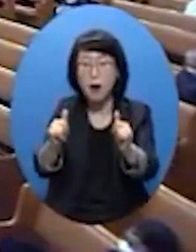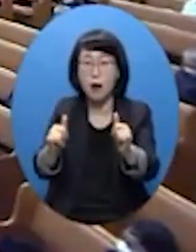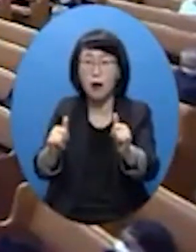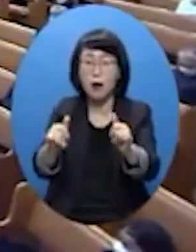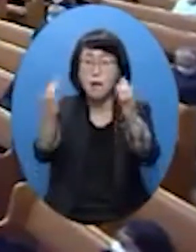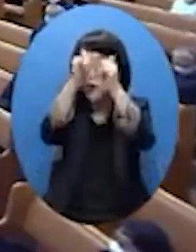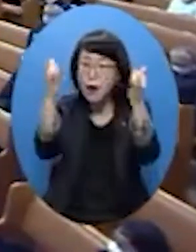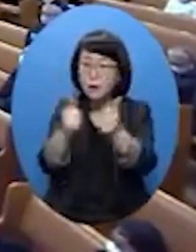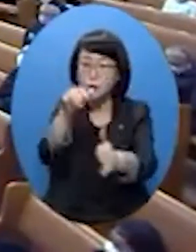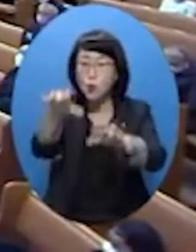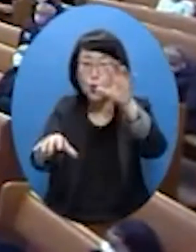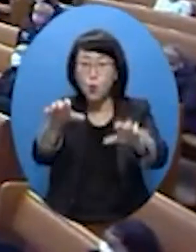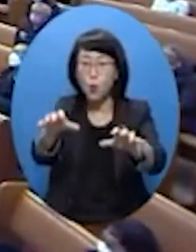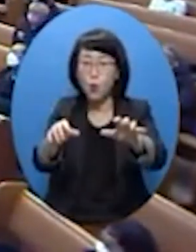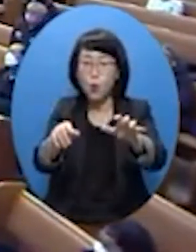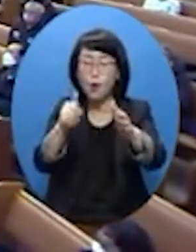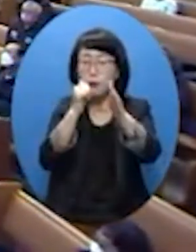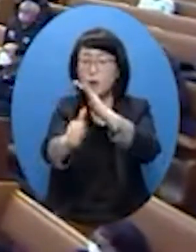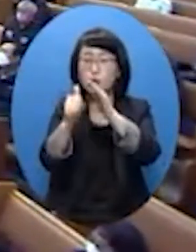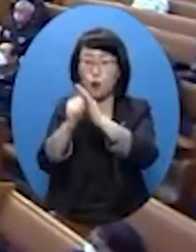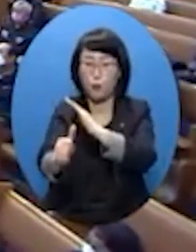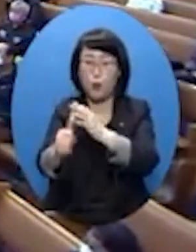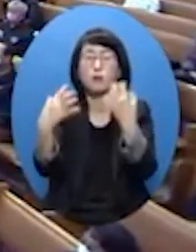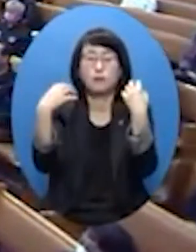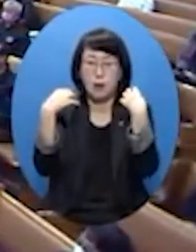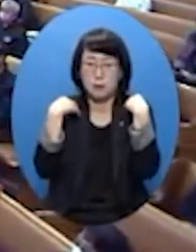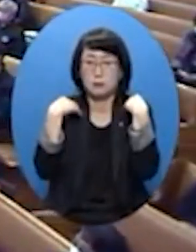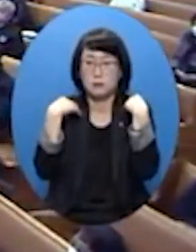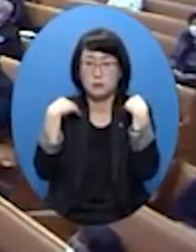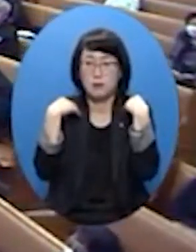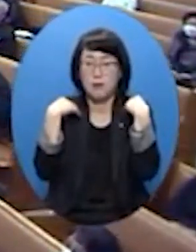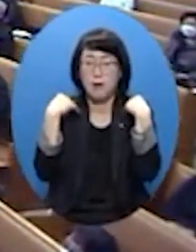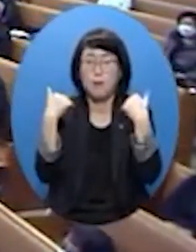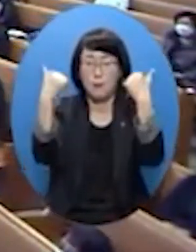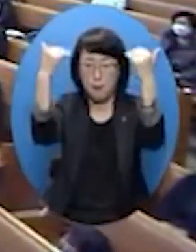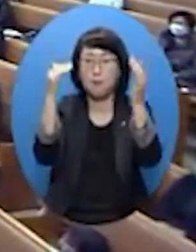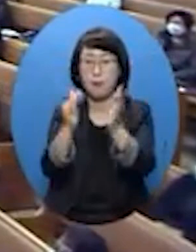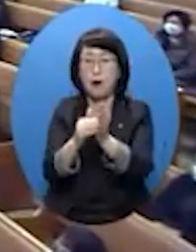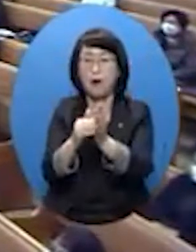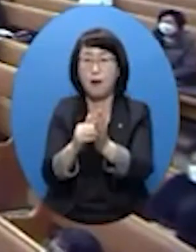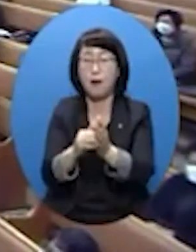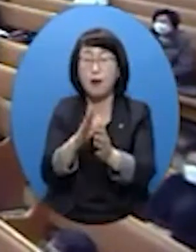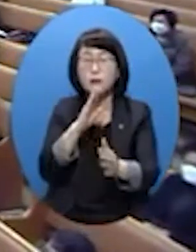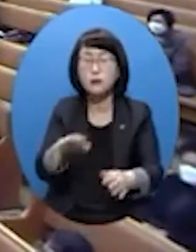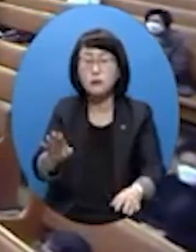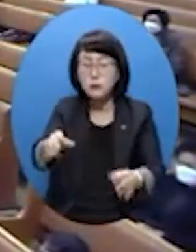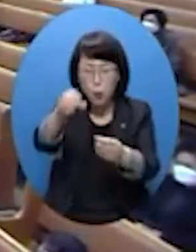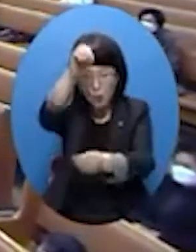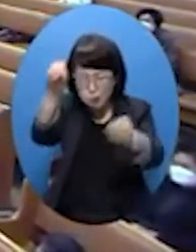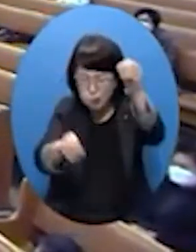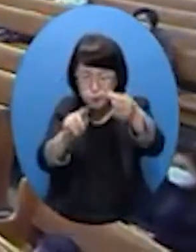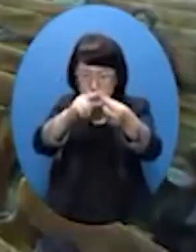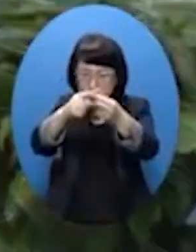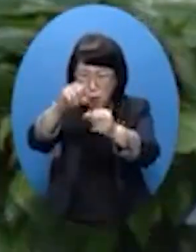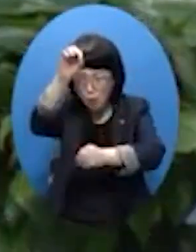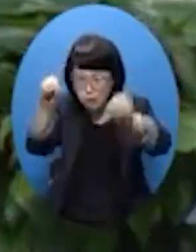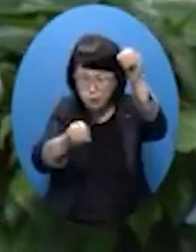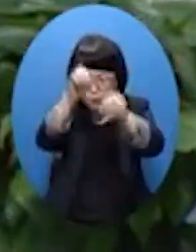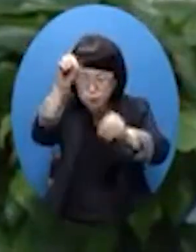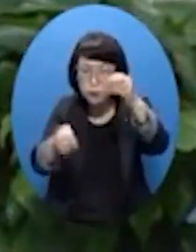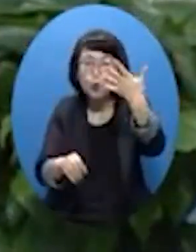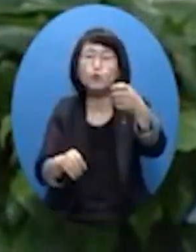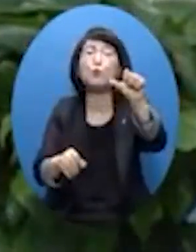지도자 되어서 예수의 사랑을 전하고 있습니다 문맹률이 95% 그러니까 글을 읽지 못하는 사람이